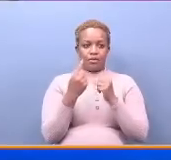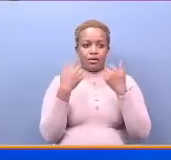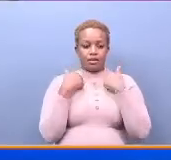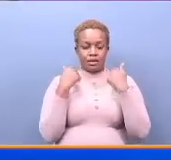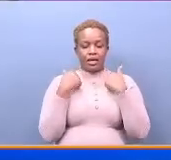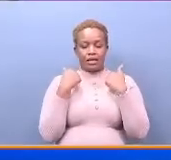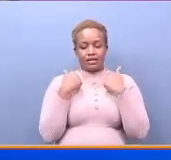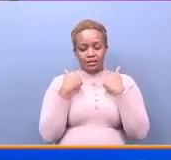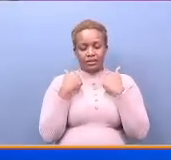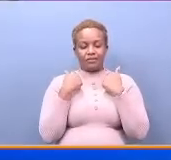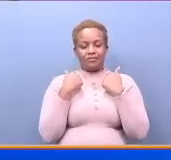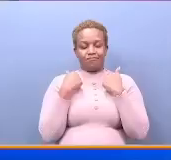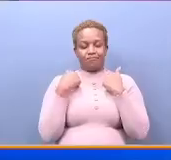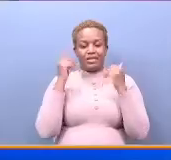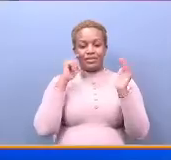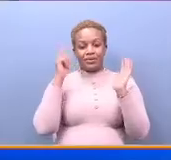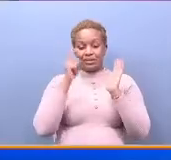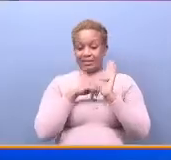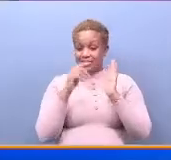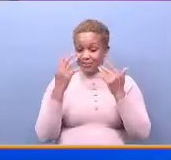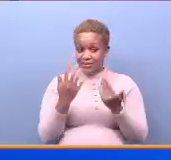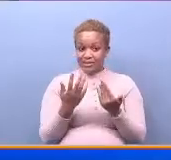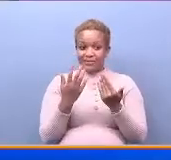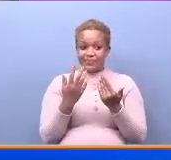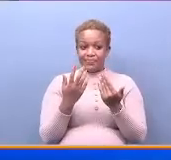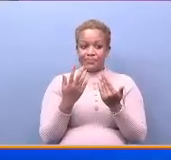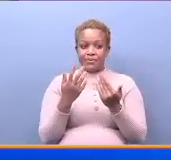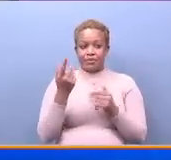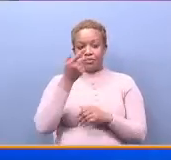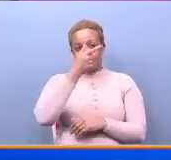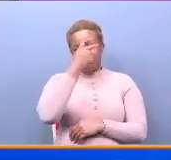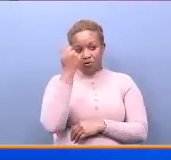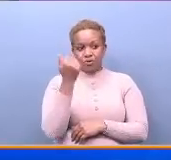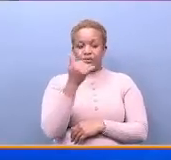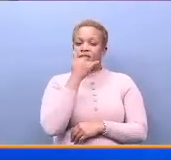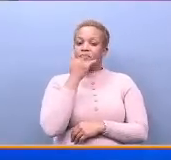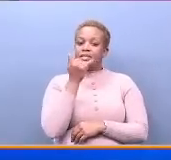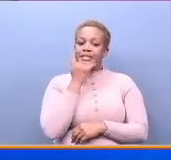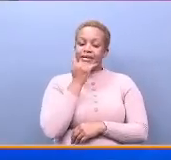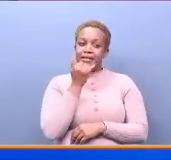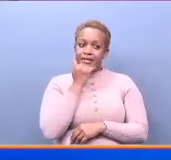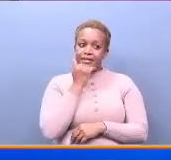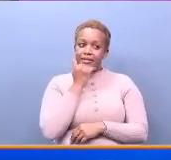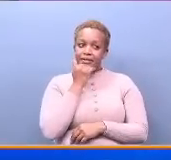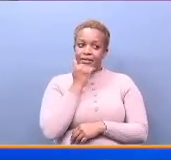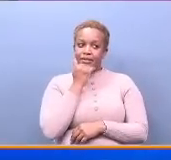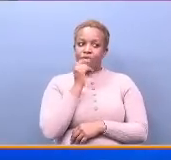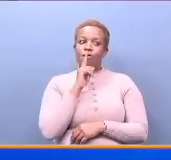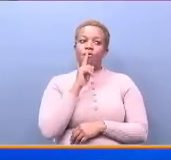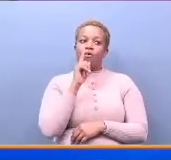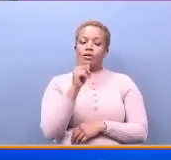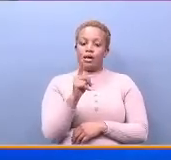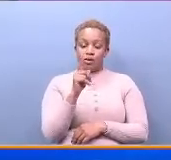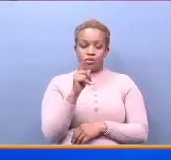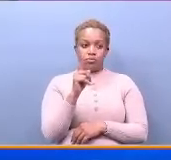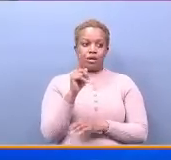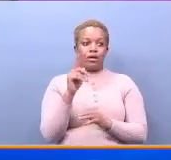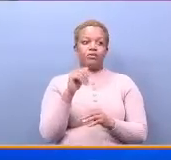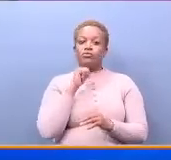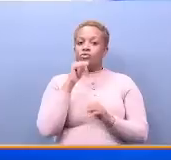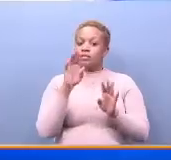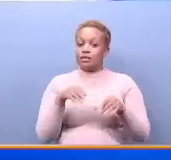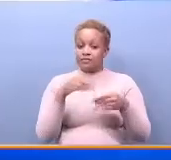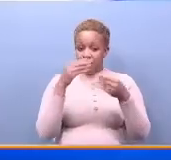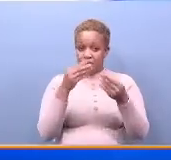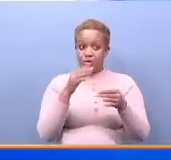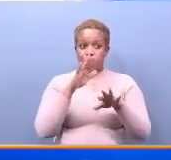since come to our attention that due to an inadvertent mistake, directions were not issued in respect